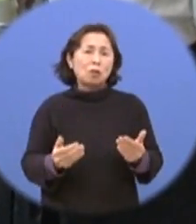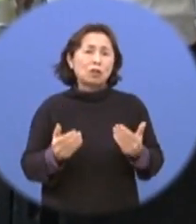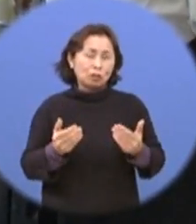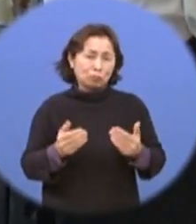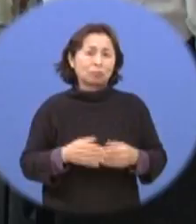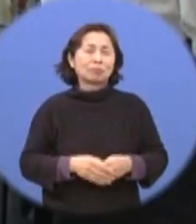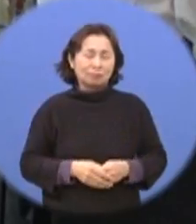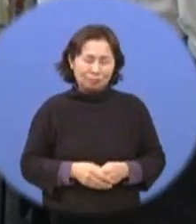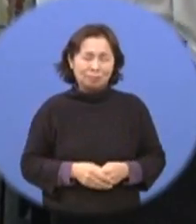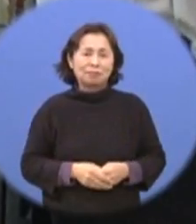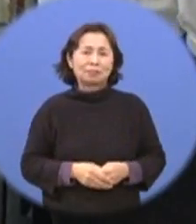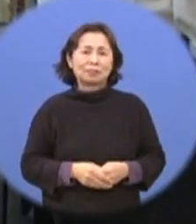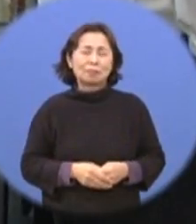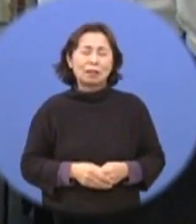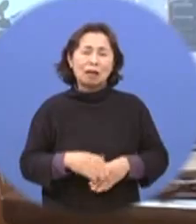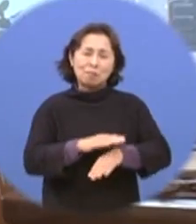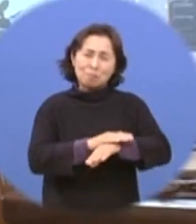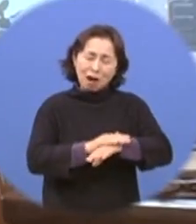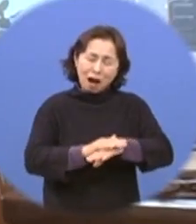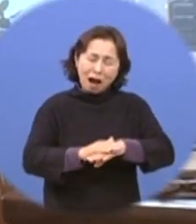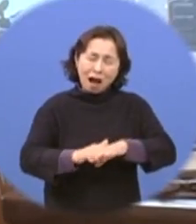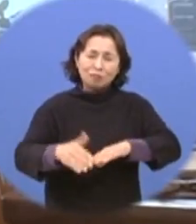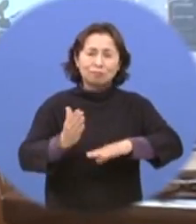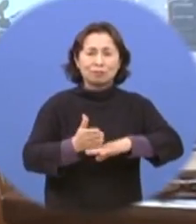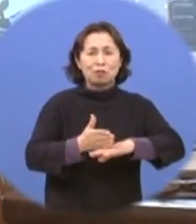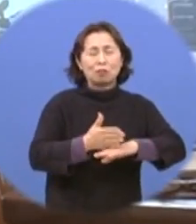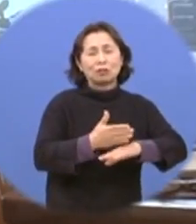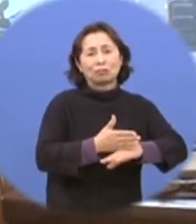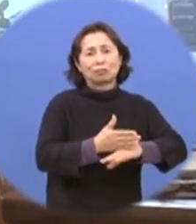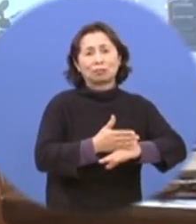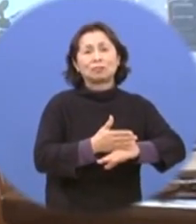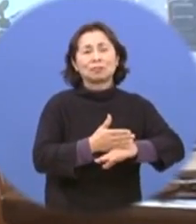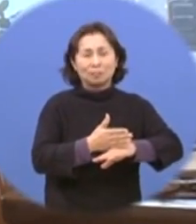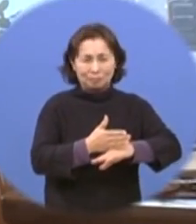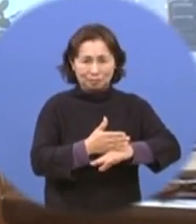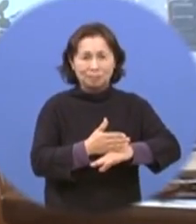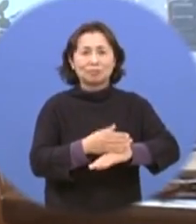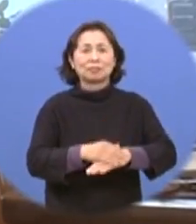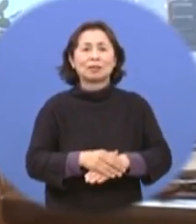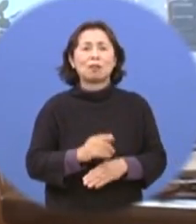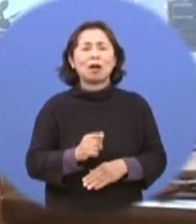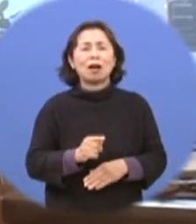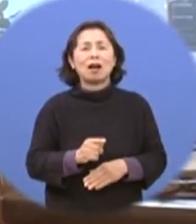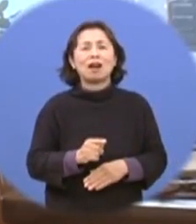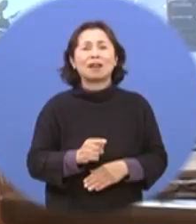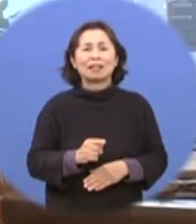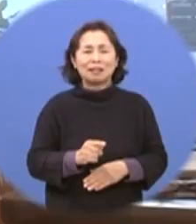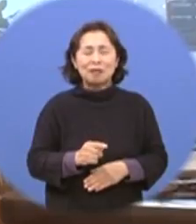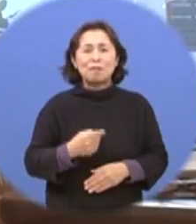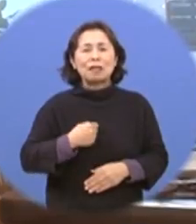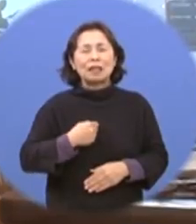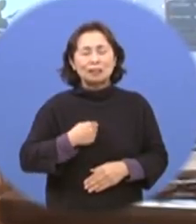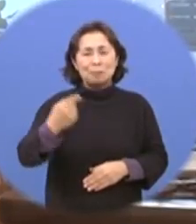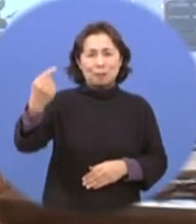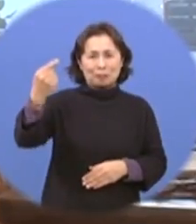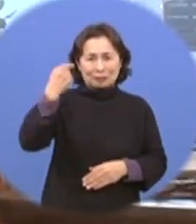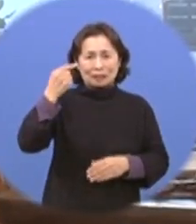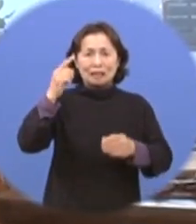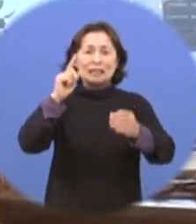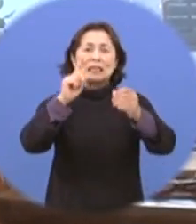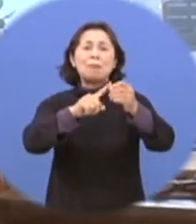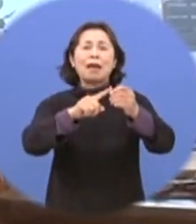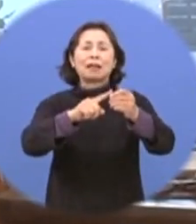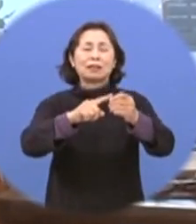こういう食材を上手に料理にしていくっていうのは本当に僕の使命だと思ってますの